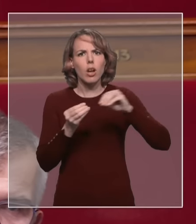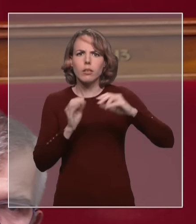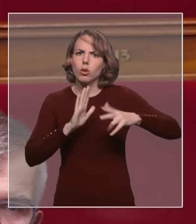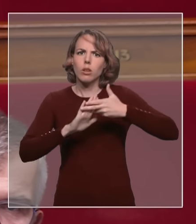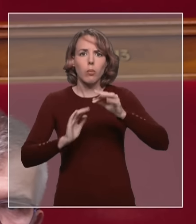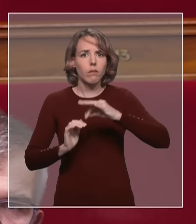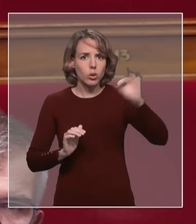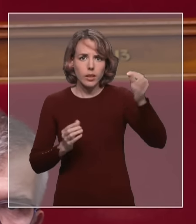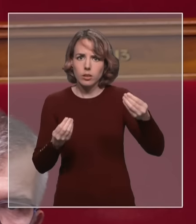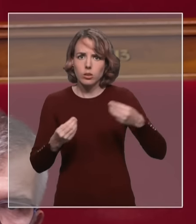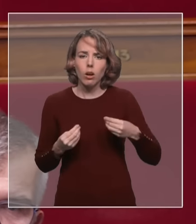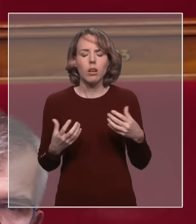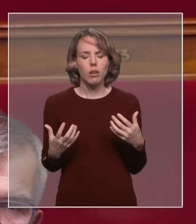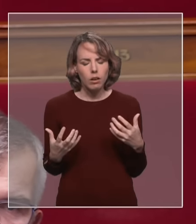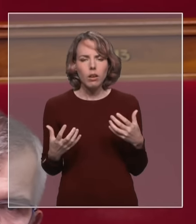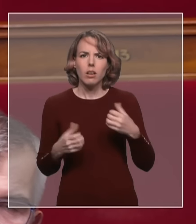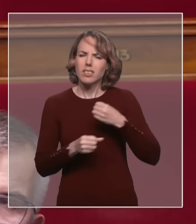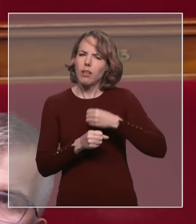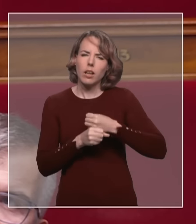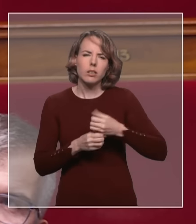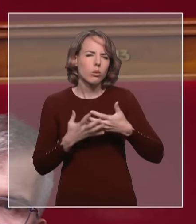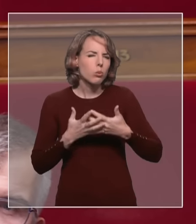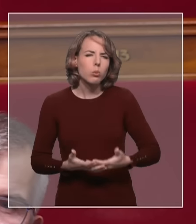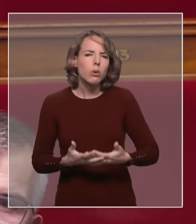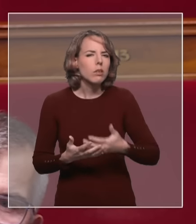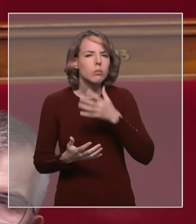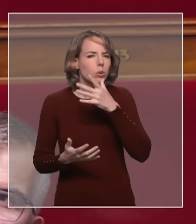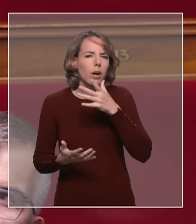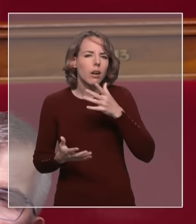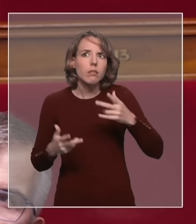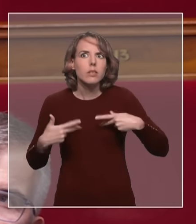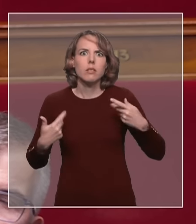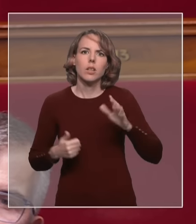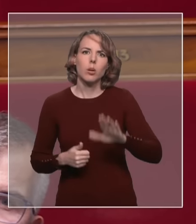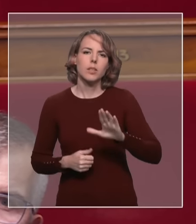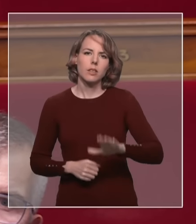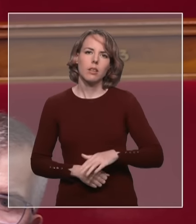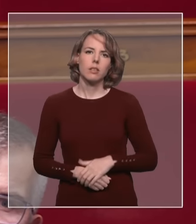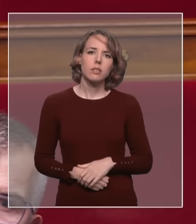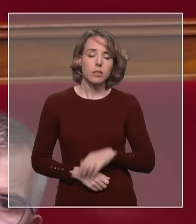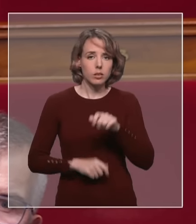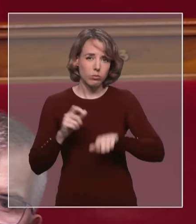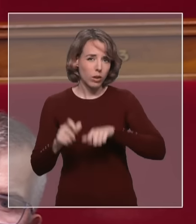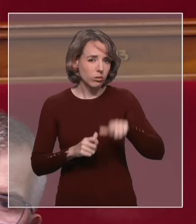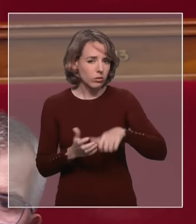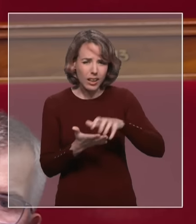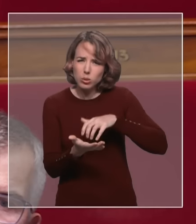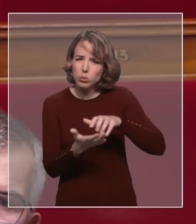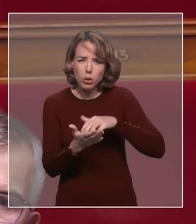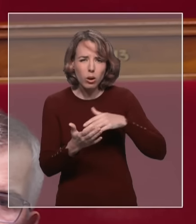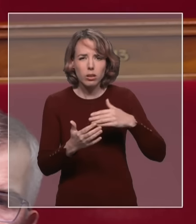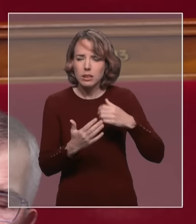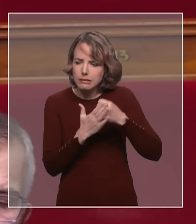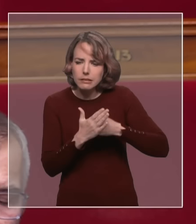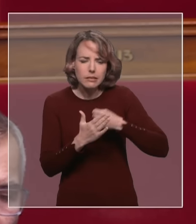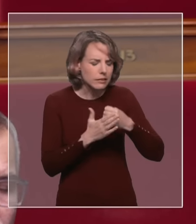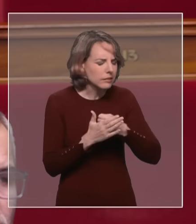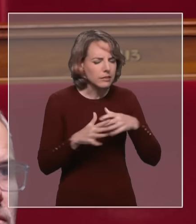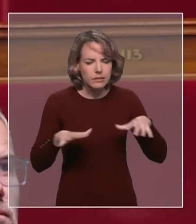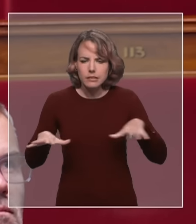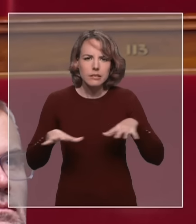rendre l'exercice de l'agriculture tout simplement invivable. Alors que nos agriculteurs luttent pour survivre, ils